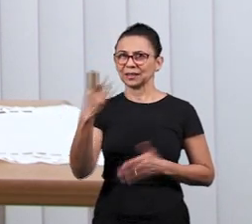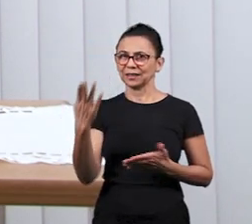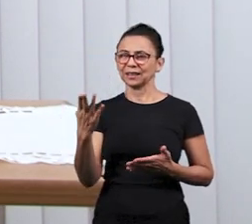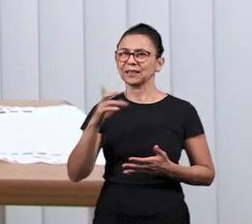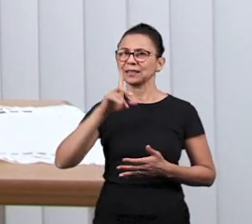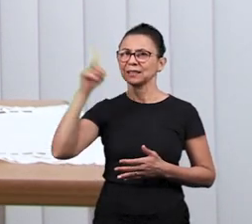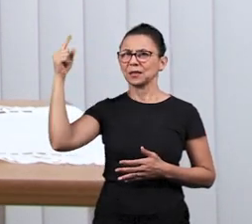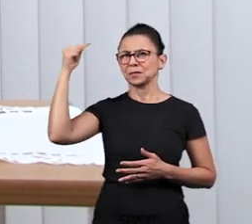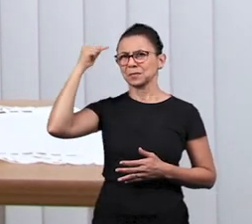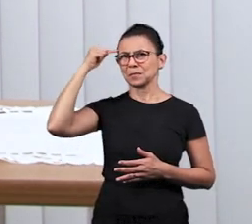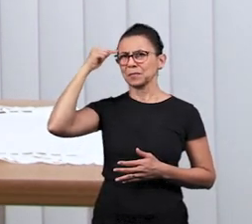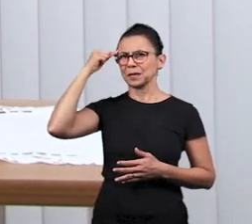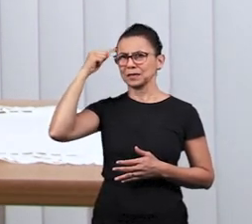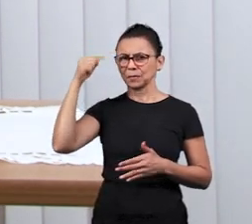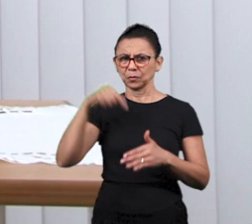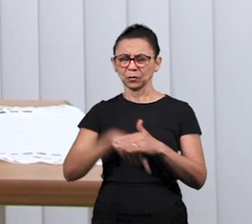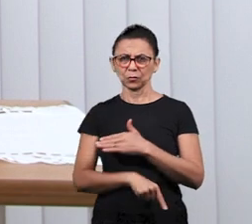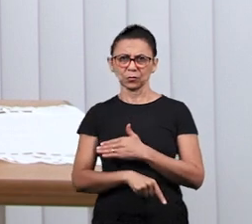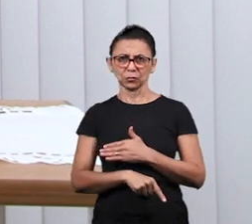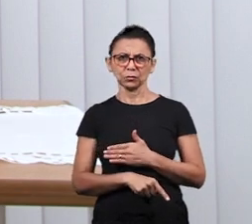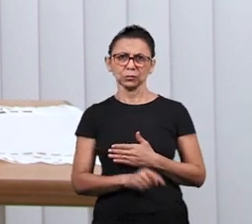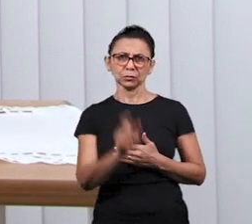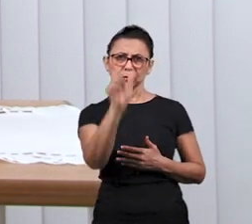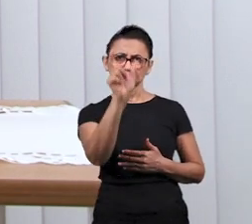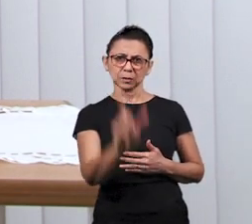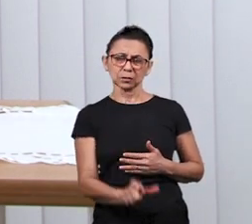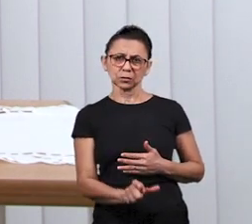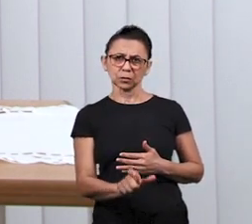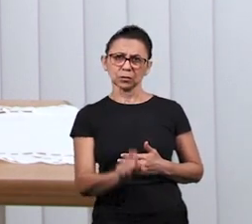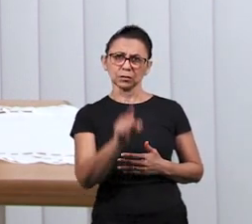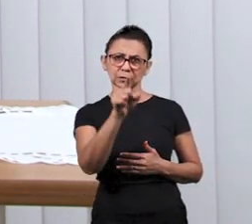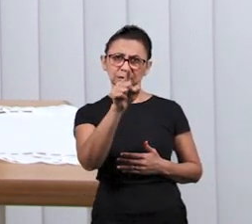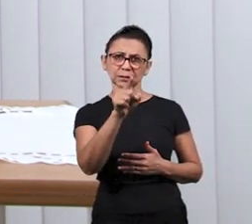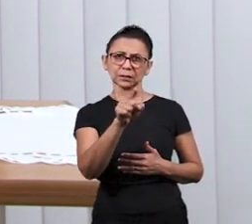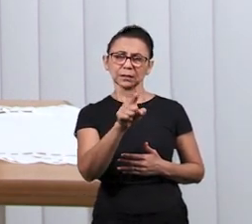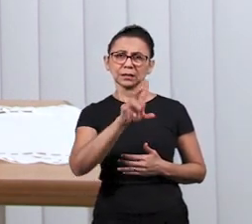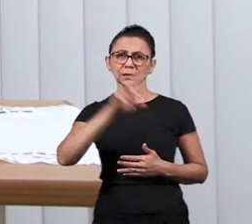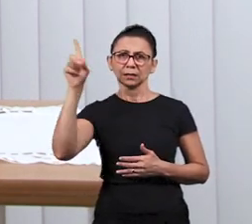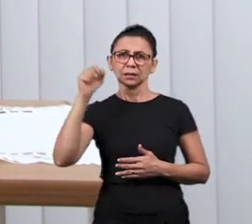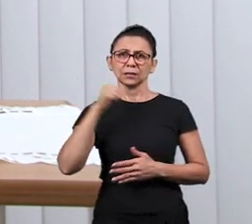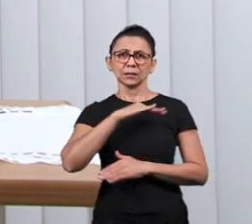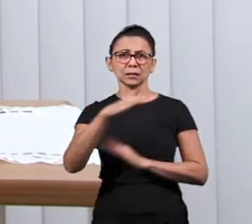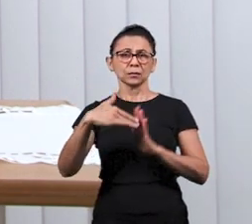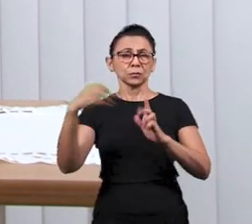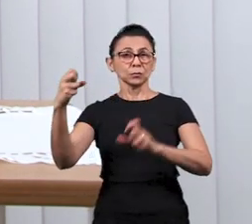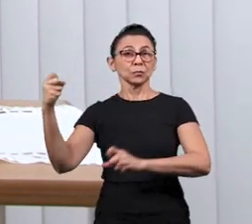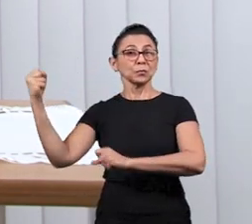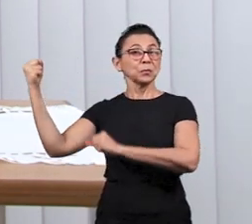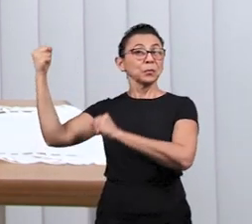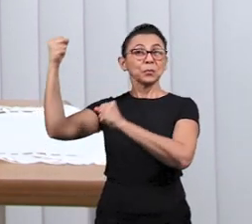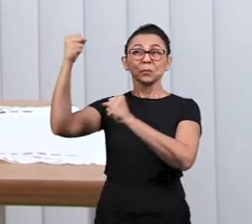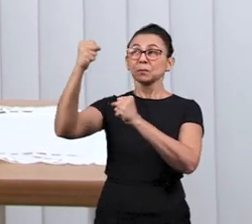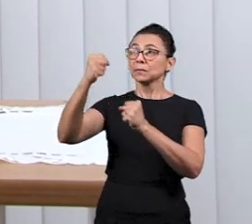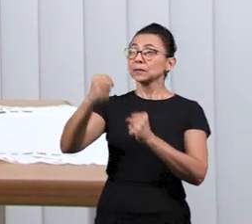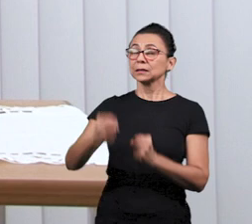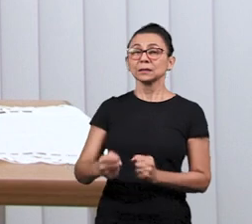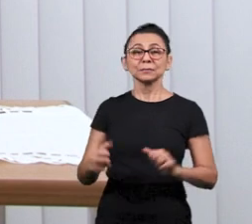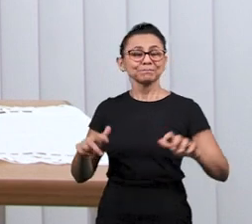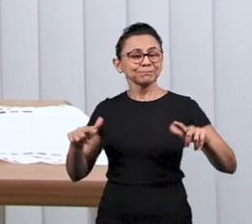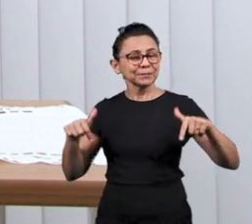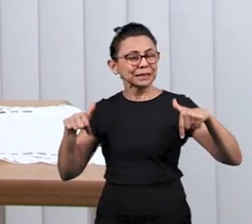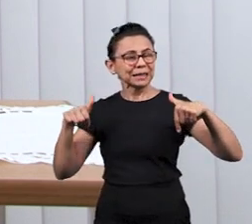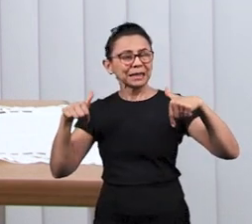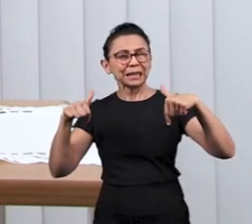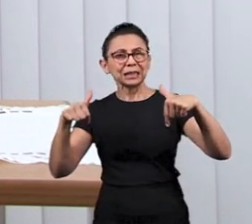нас помышляет, и мысли Его несравненно выше наших, потому что Он лучшее думает для нас, желает. И